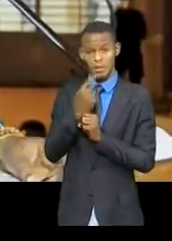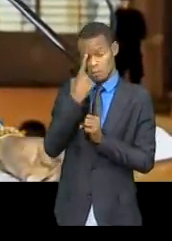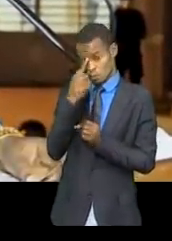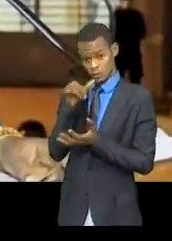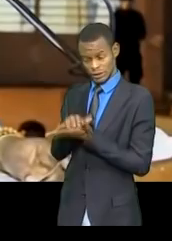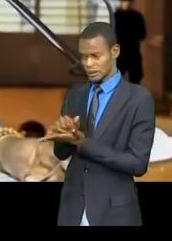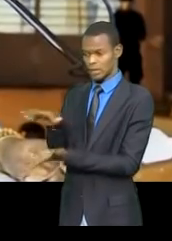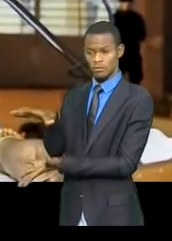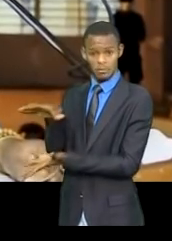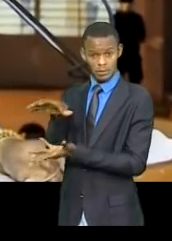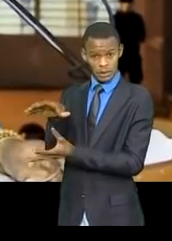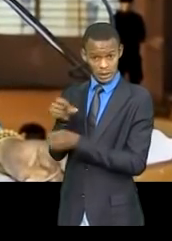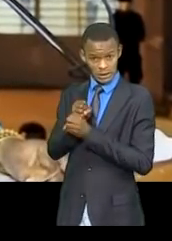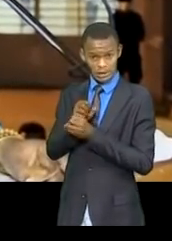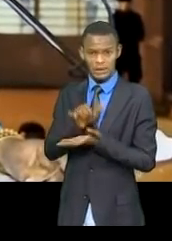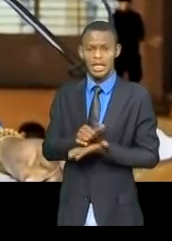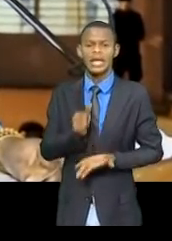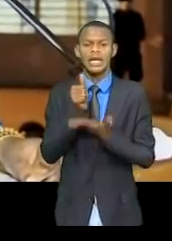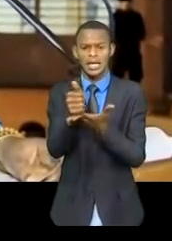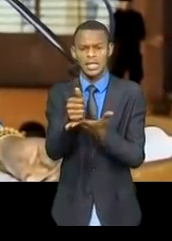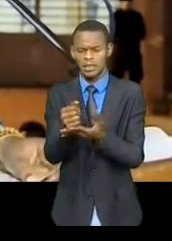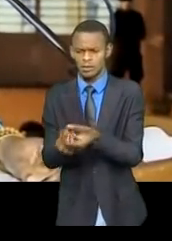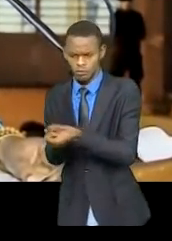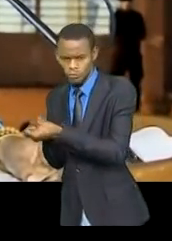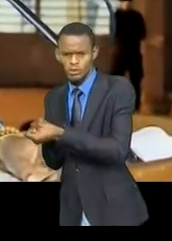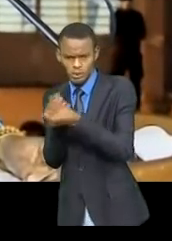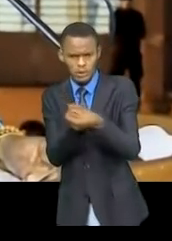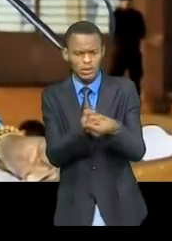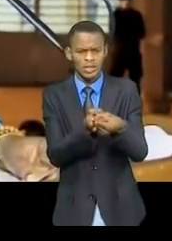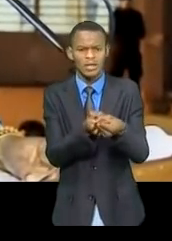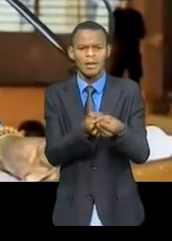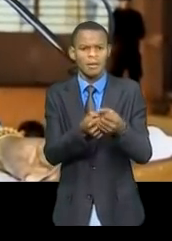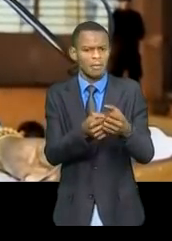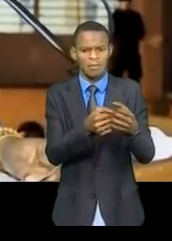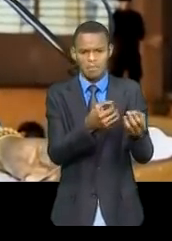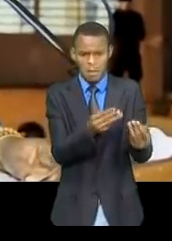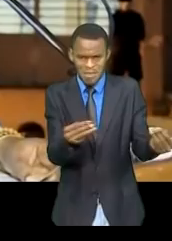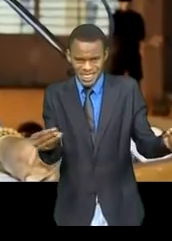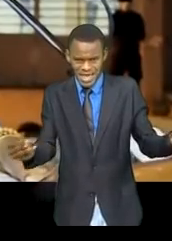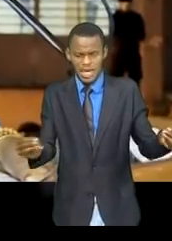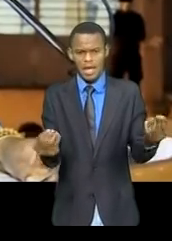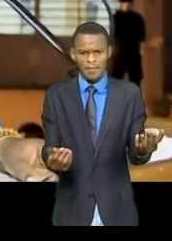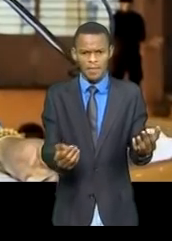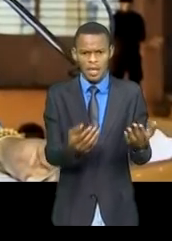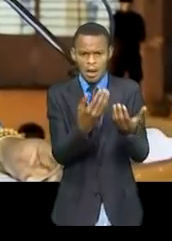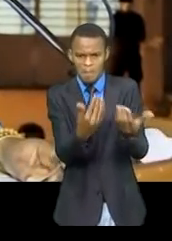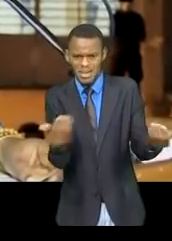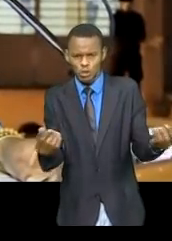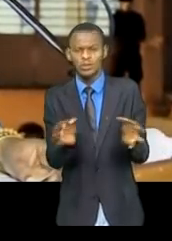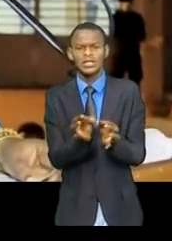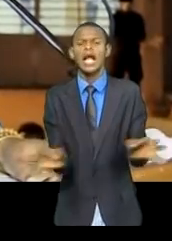la résilience du système de santé restent un fort gage d'amélioration de la qualité des services rendus